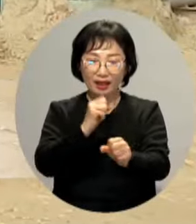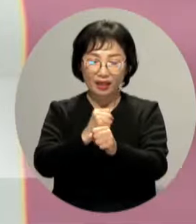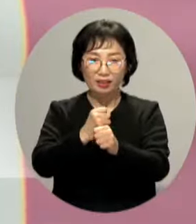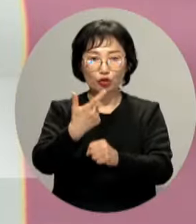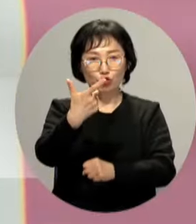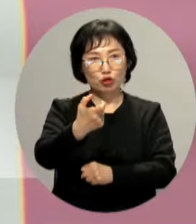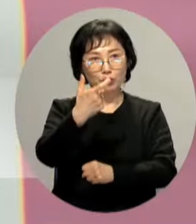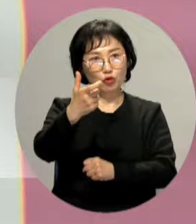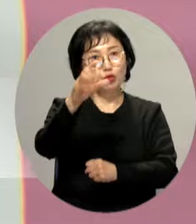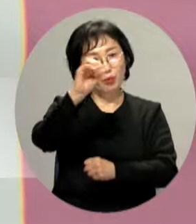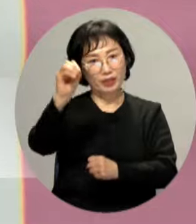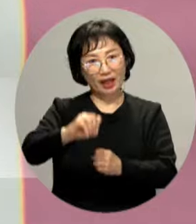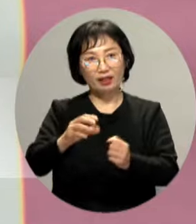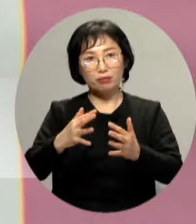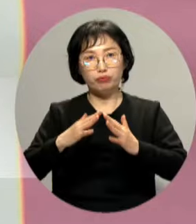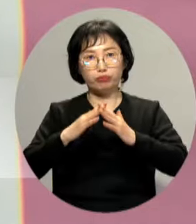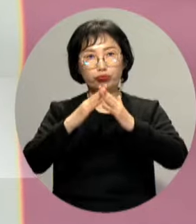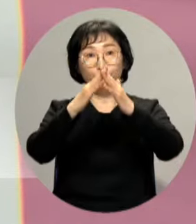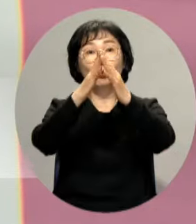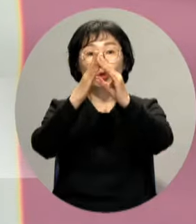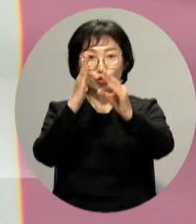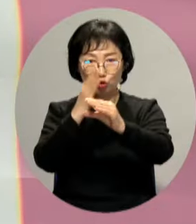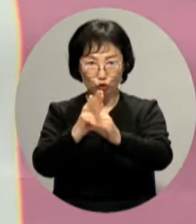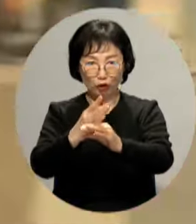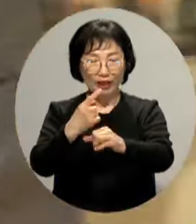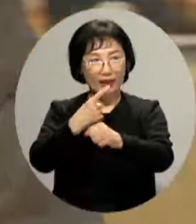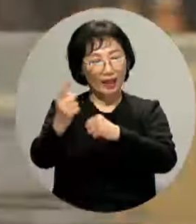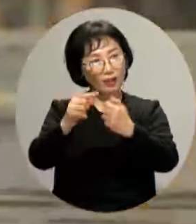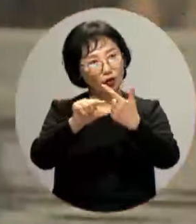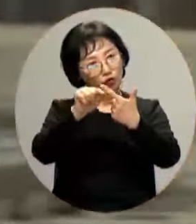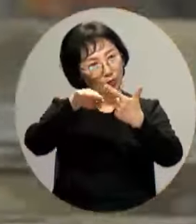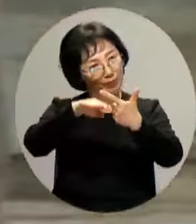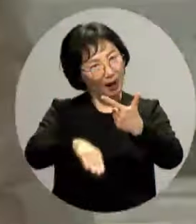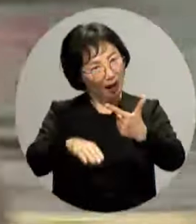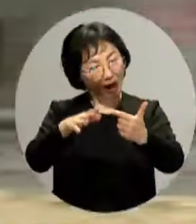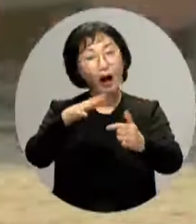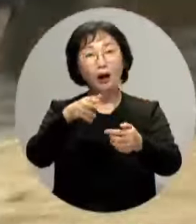26%의 공정률을 보이고 있는 가운데 내년 하반기 준공이 목표입니다.